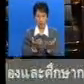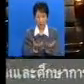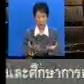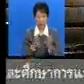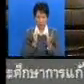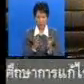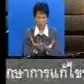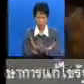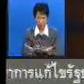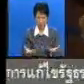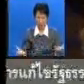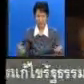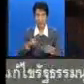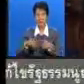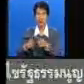เกิดการปะทะกันขึ้น